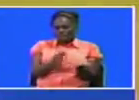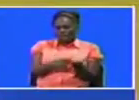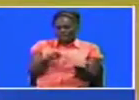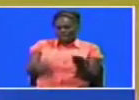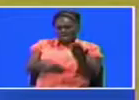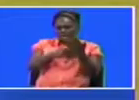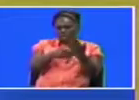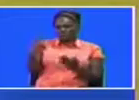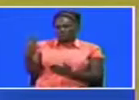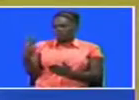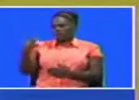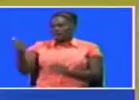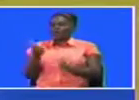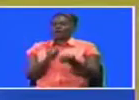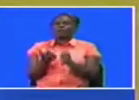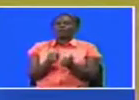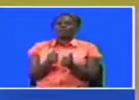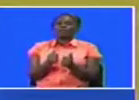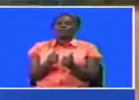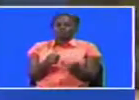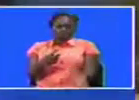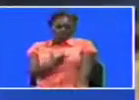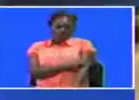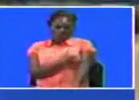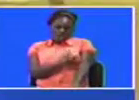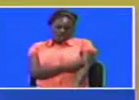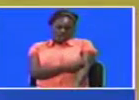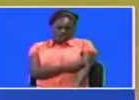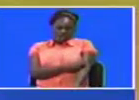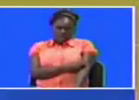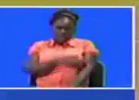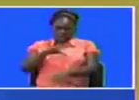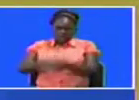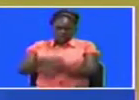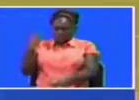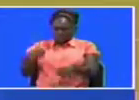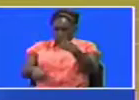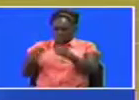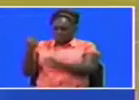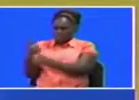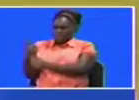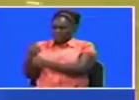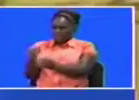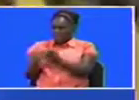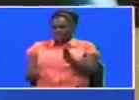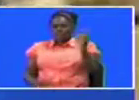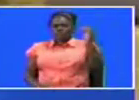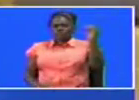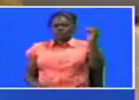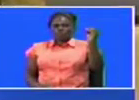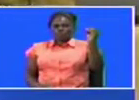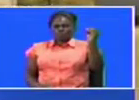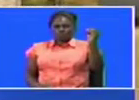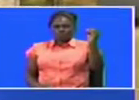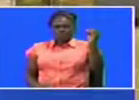mawili. Kwenye mechi nyingine ambayo ilichezwa, timu ya Ghana Revenue Authority ilipata ushindi wa mabao 11-0 dhidi ya Wananchi, ikikiwa